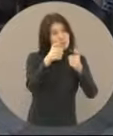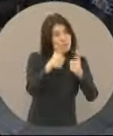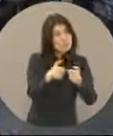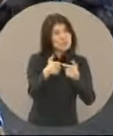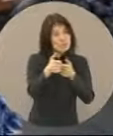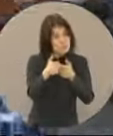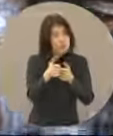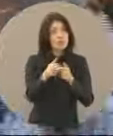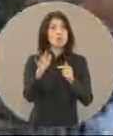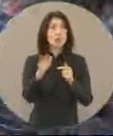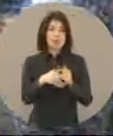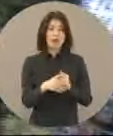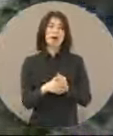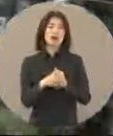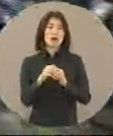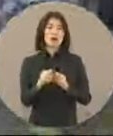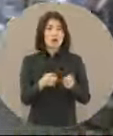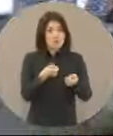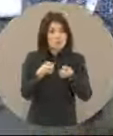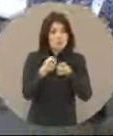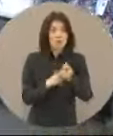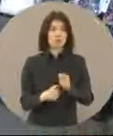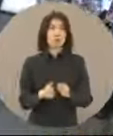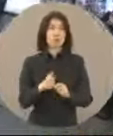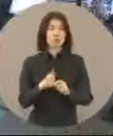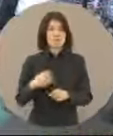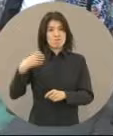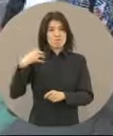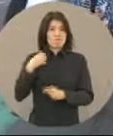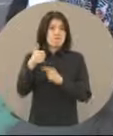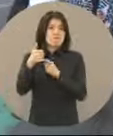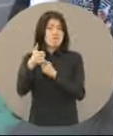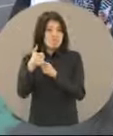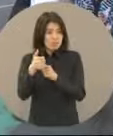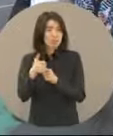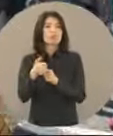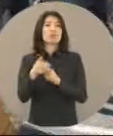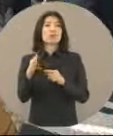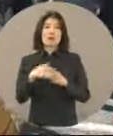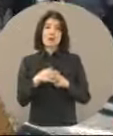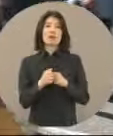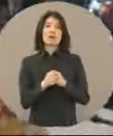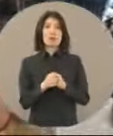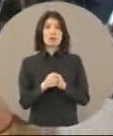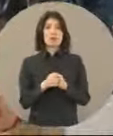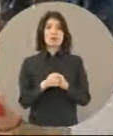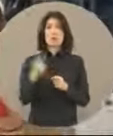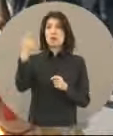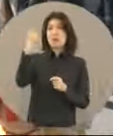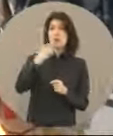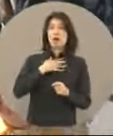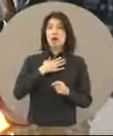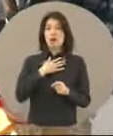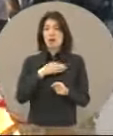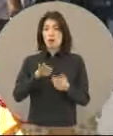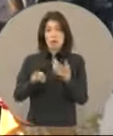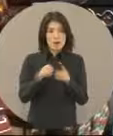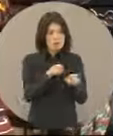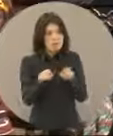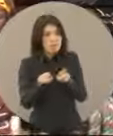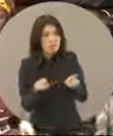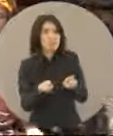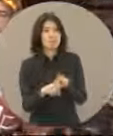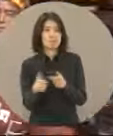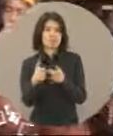か山車へ挨拶に行く先触れとか、山車の運行責任者である裁量から指示を